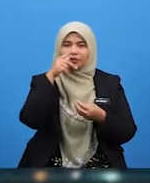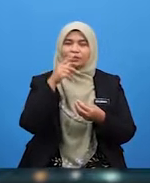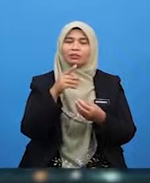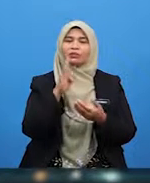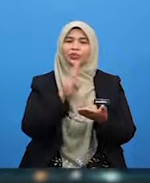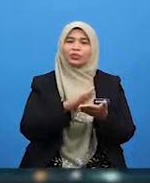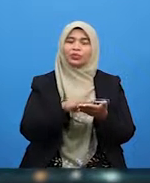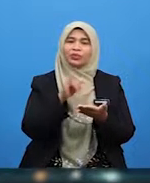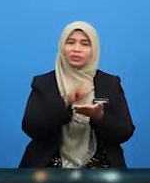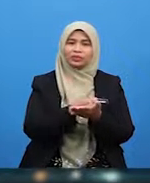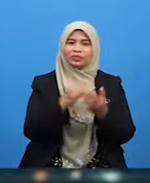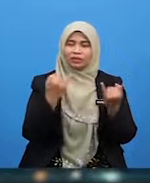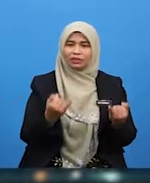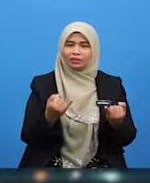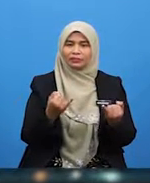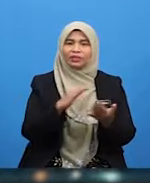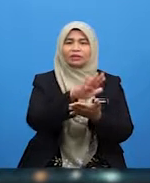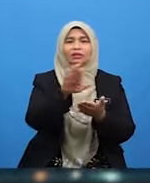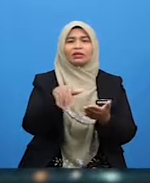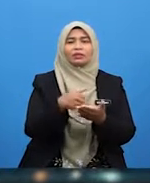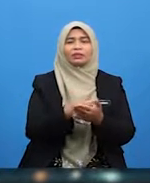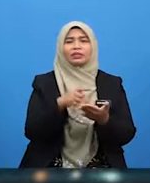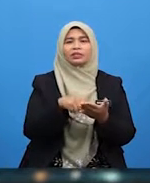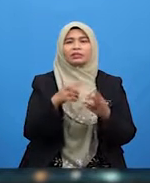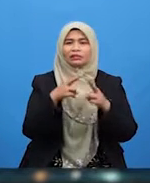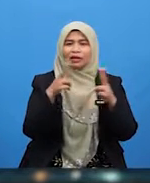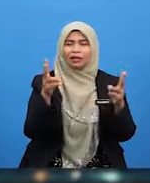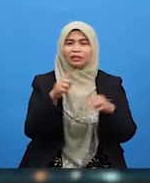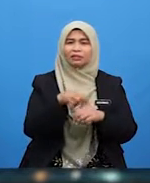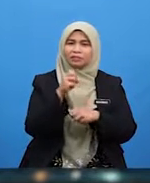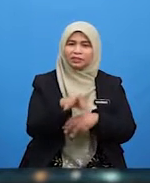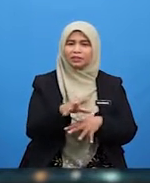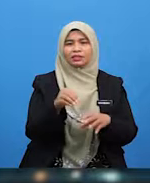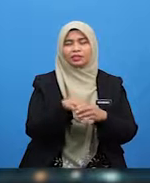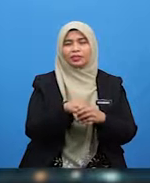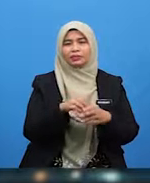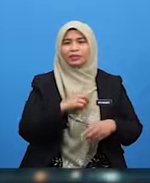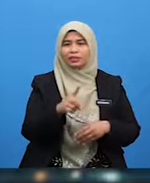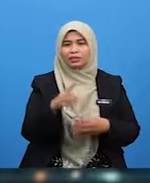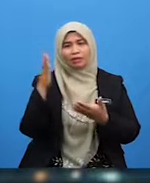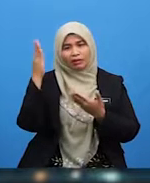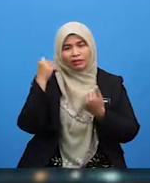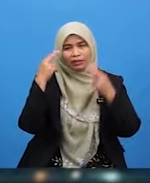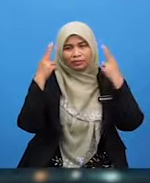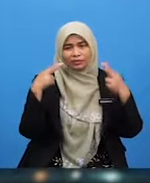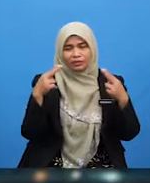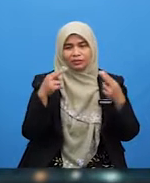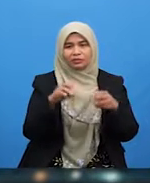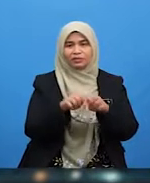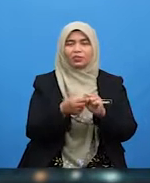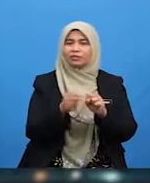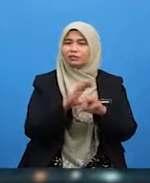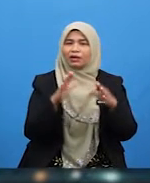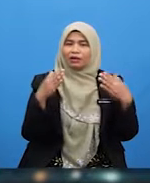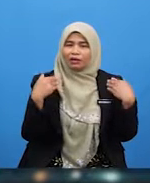kini. Semua perilaku buruk ini sangat dibenci dalam Islam. Harapan ustazah, semoga tidak ada